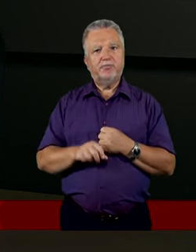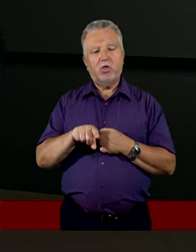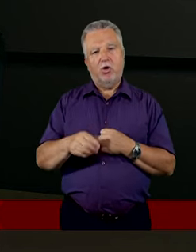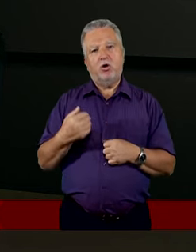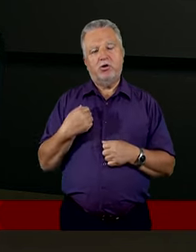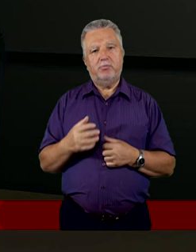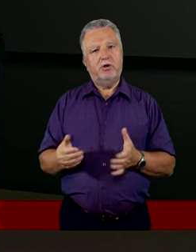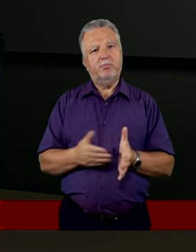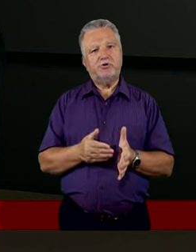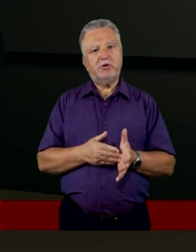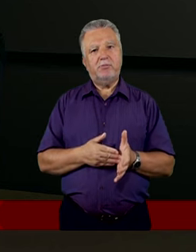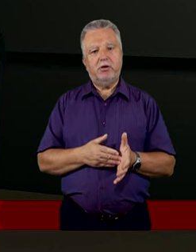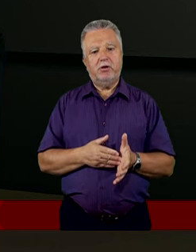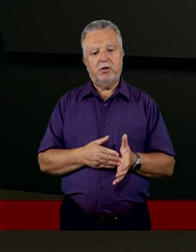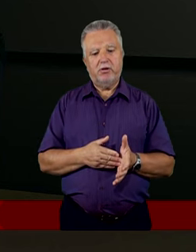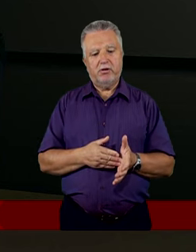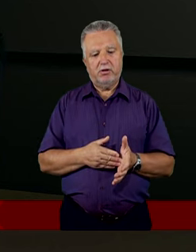ale oni byli potrzebni.